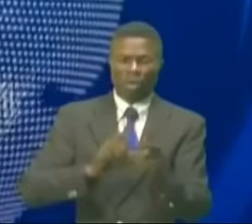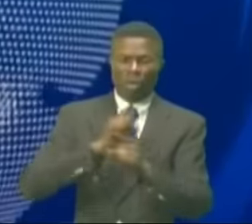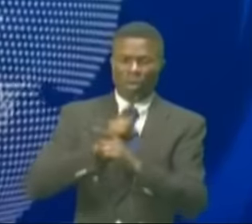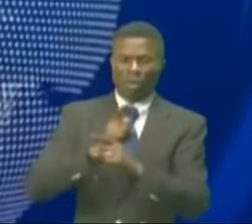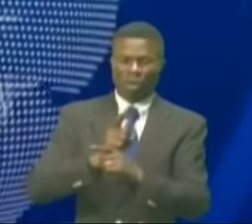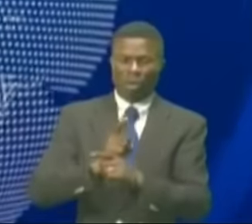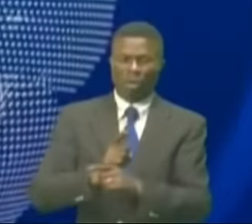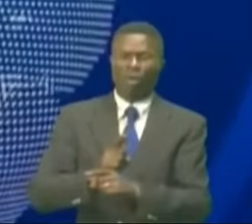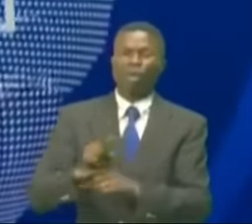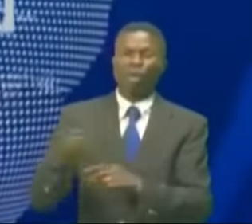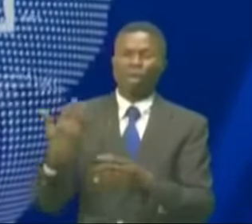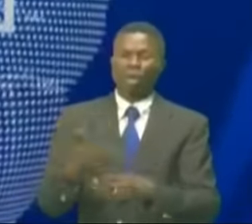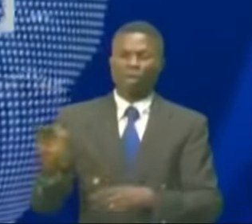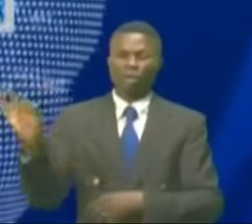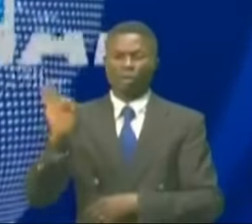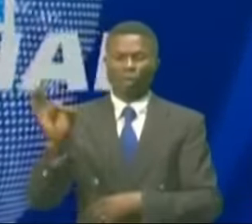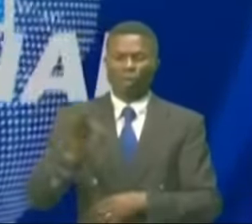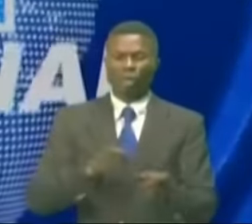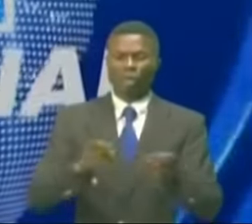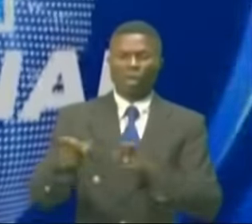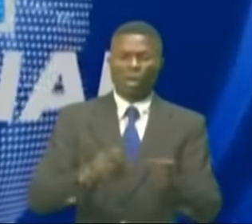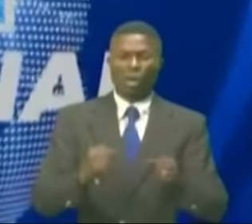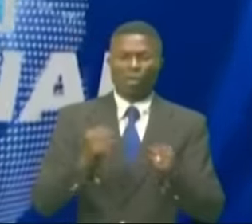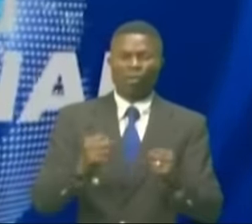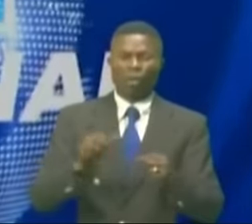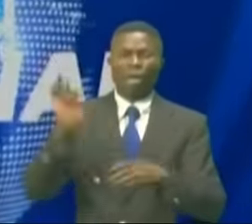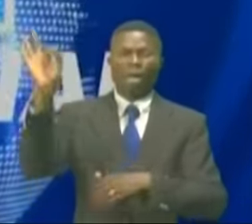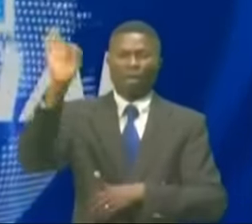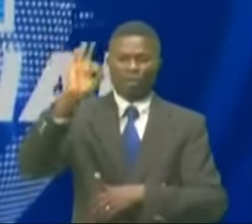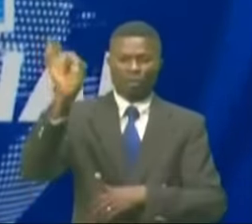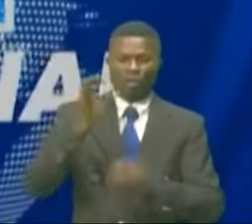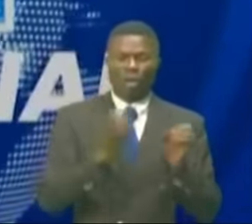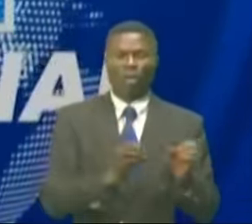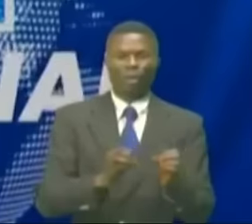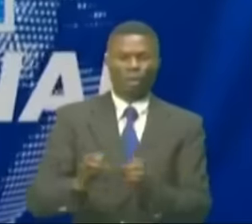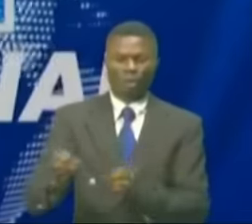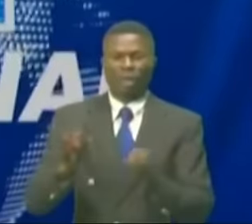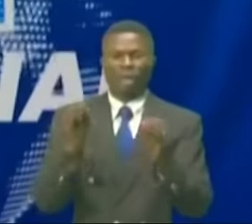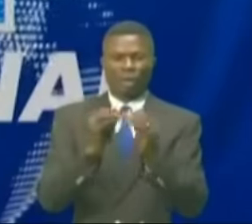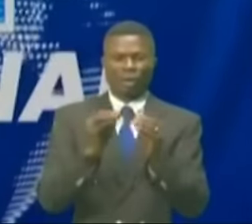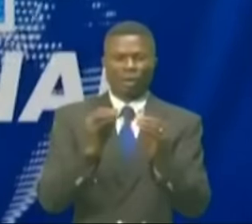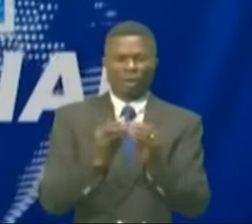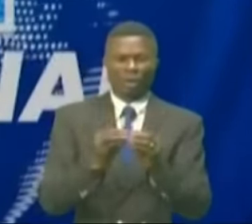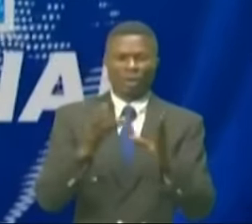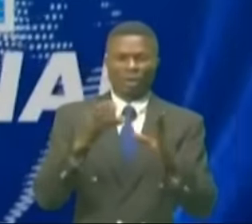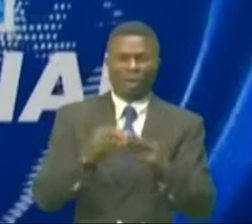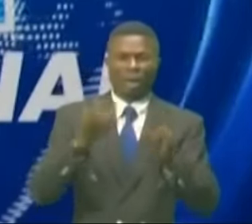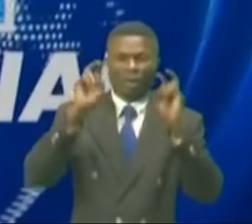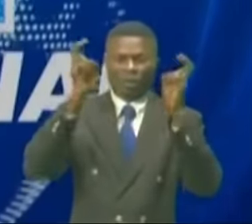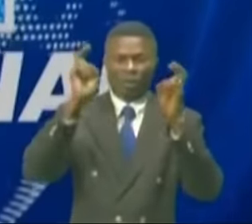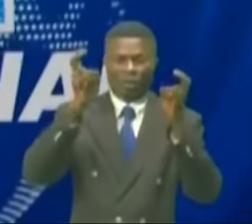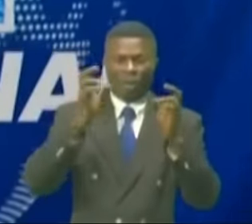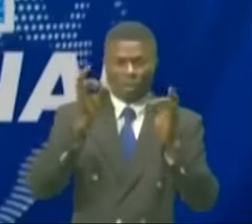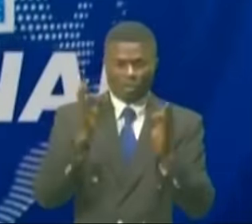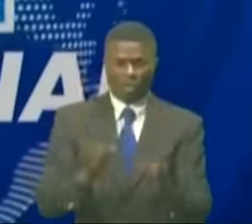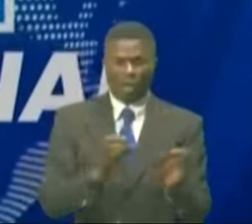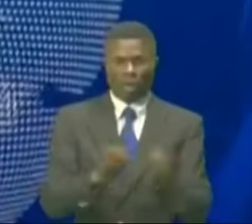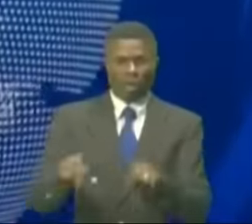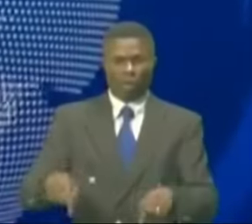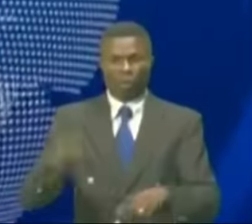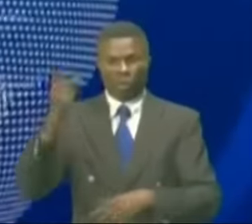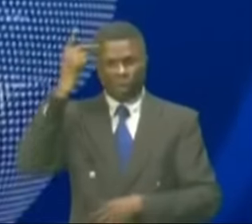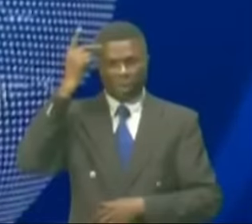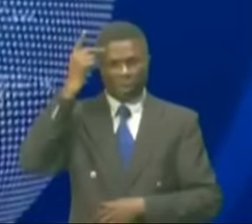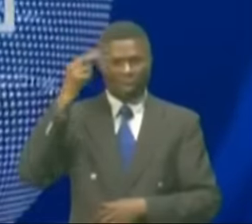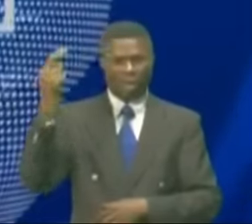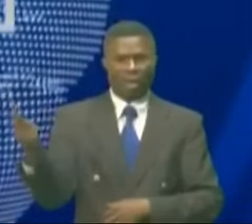la biodiversité et de gestion durable des forêts, a organisé une rencontre autour de ce thème alors que se tenait à Kinshasa